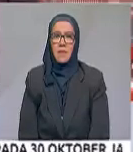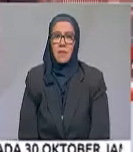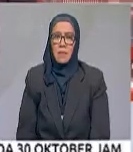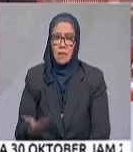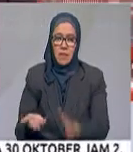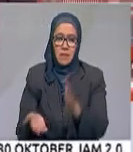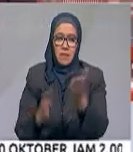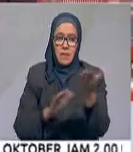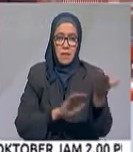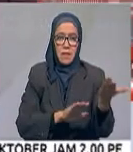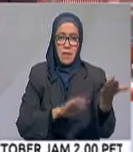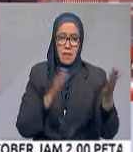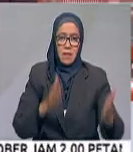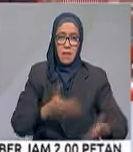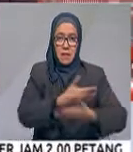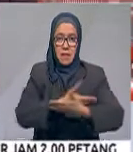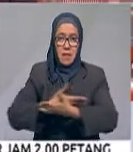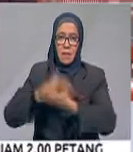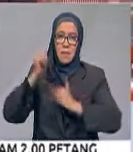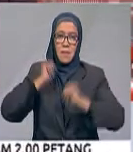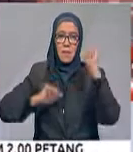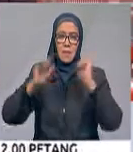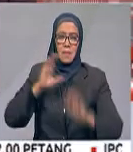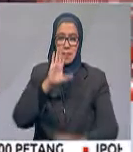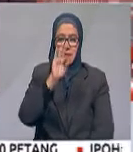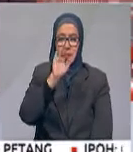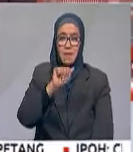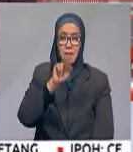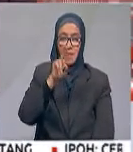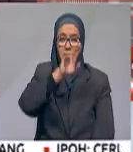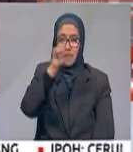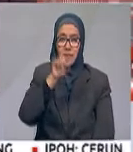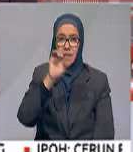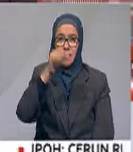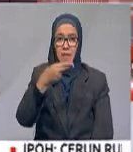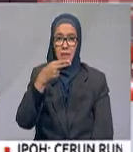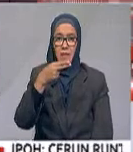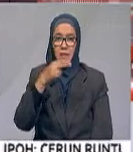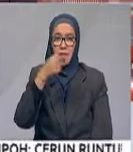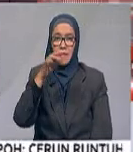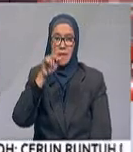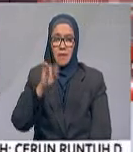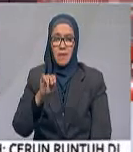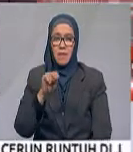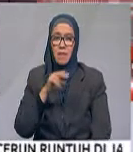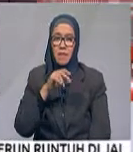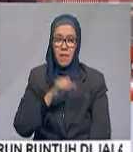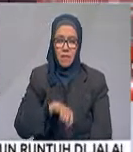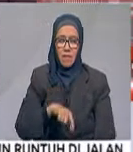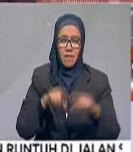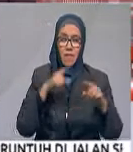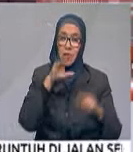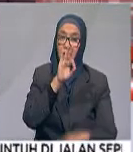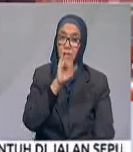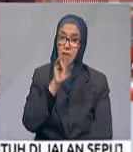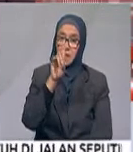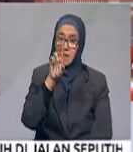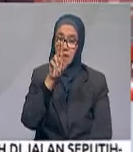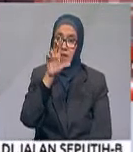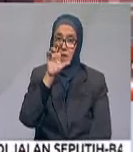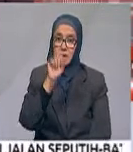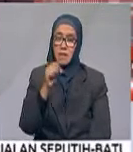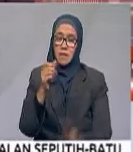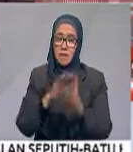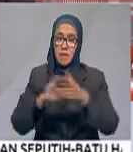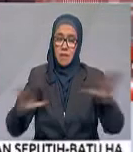Jenazah anak pelakon Fauziah Nawi, Muhammad Firdaus Muhammad Hanif, 43 tahun, selamat dikebumikan kira-kira pukul 2 pagi tadi